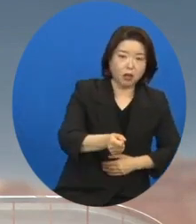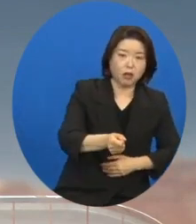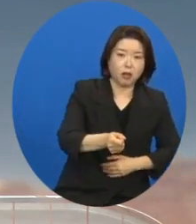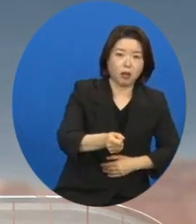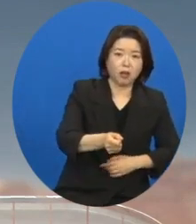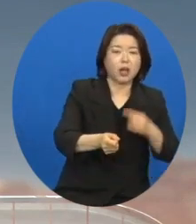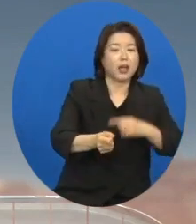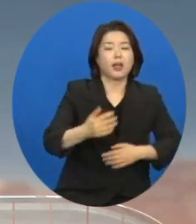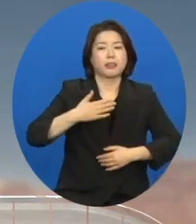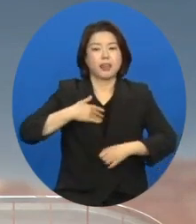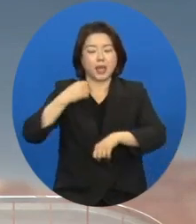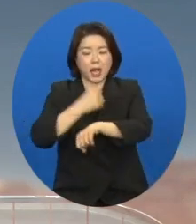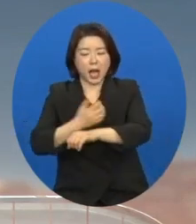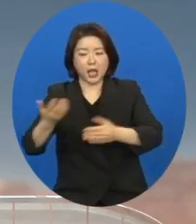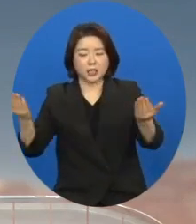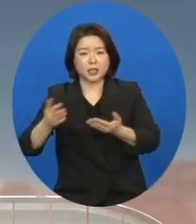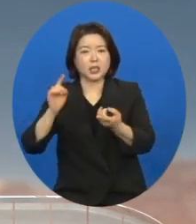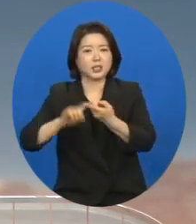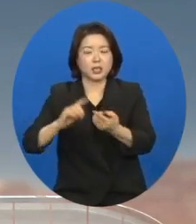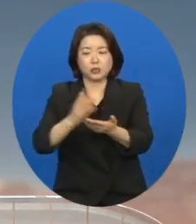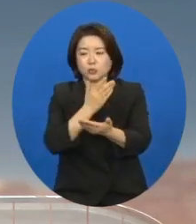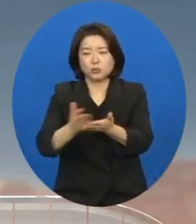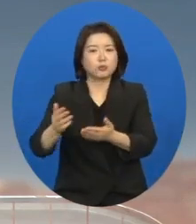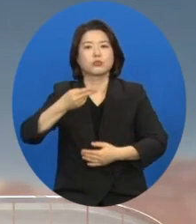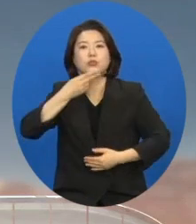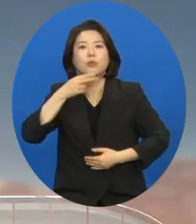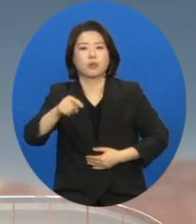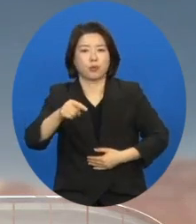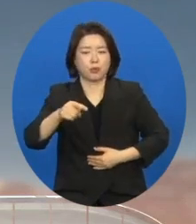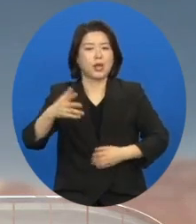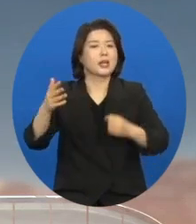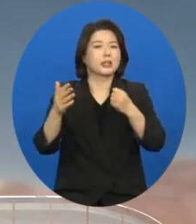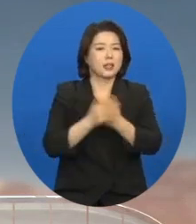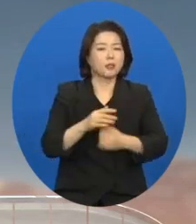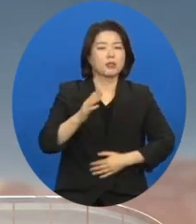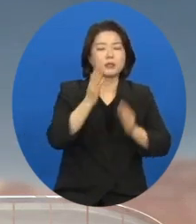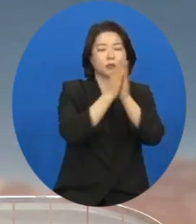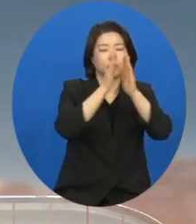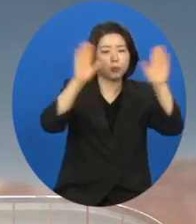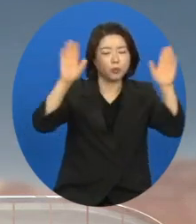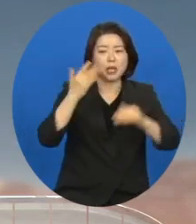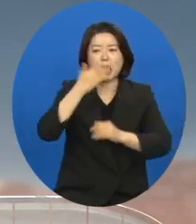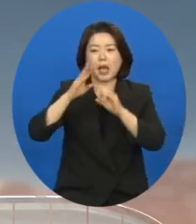땅에 들어가지 못한다. 이거였거든요. 여호수아가